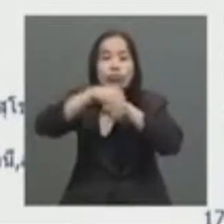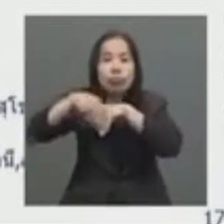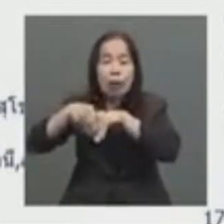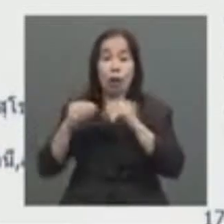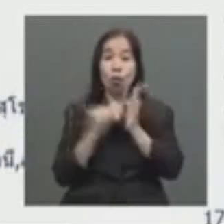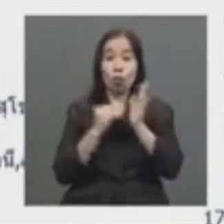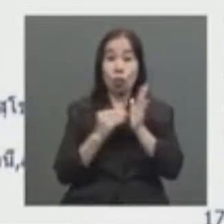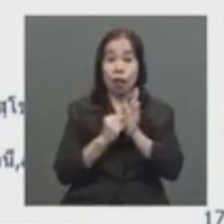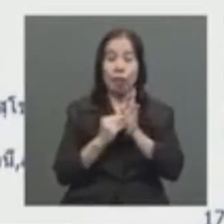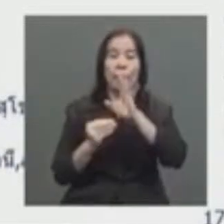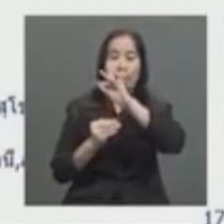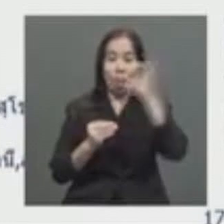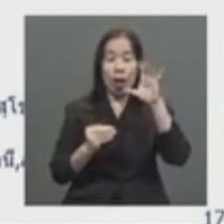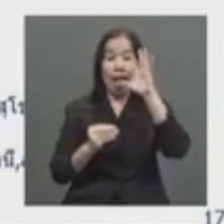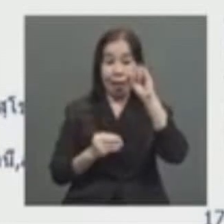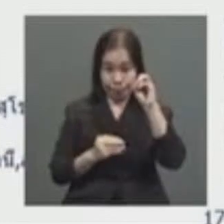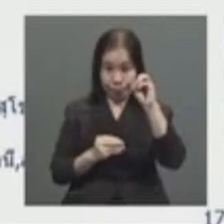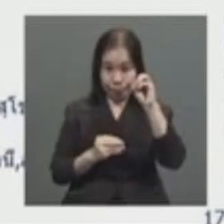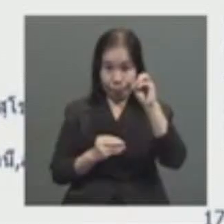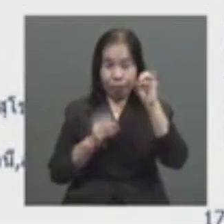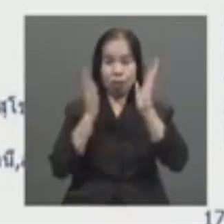คนนะครับเช่นเช่นเดิมนะครับอย่างกระจุกตัวอยู่ในกรุงเทพและปริมณฑลกรุงเทพฯคือ850